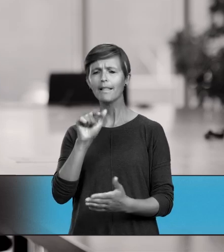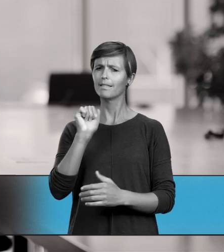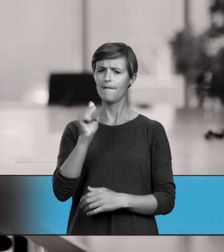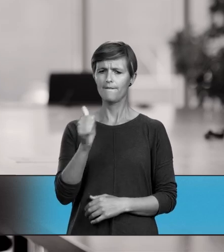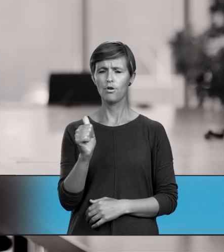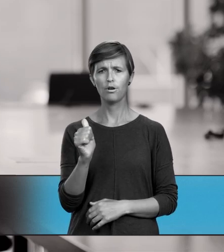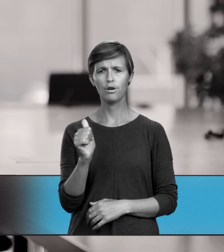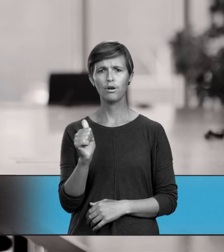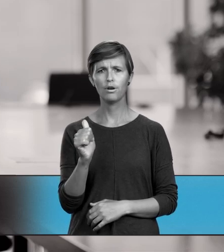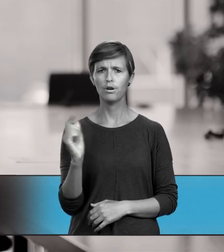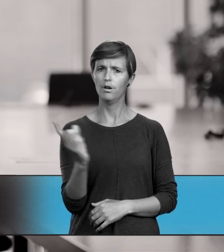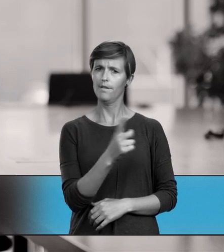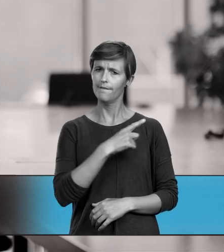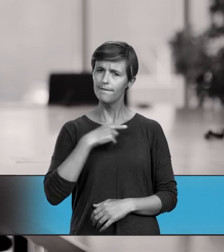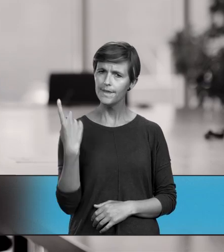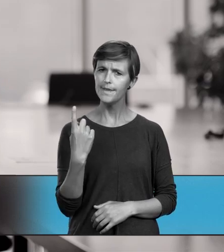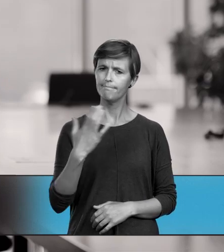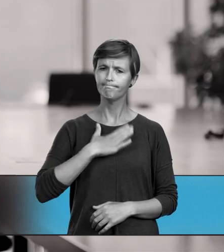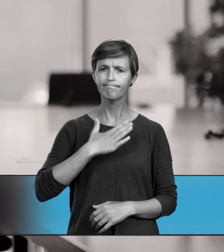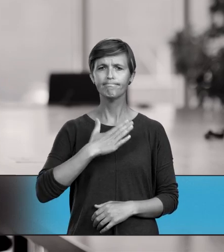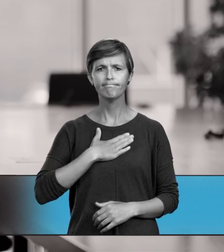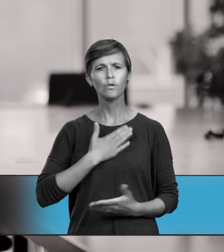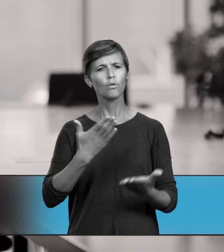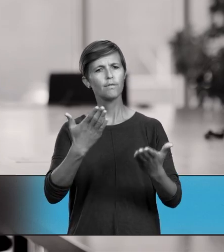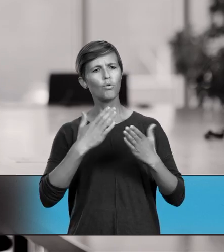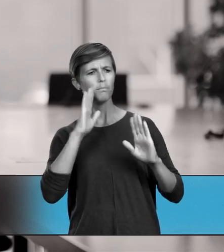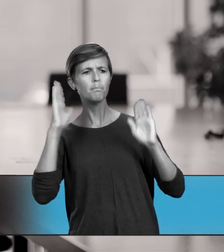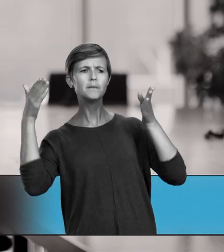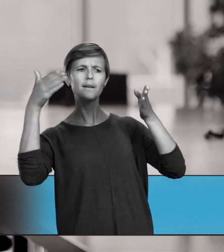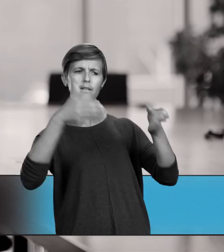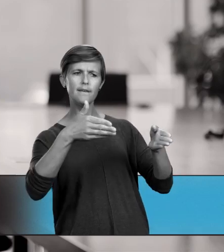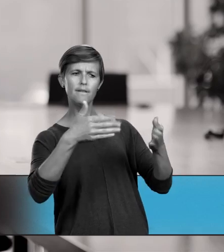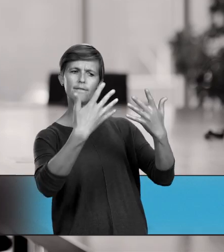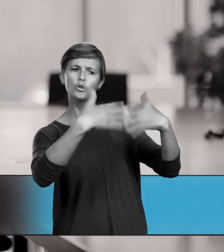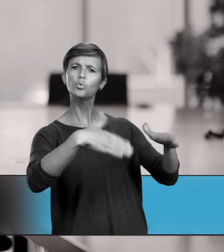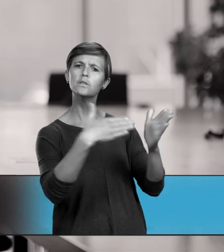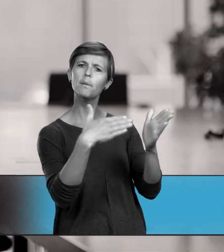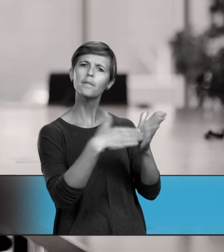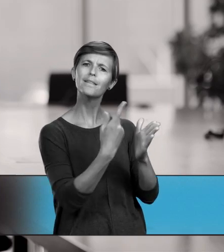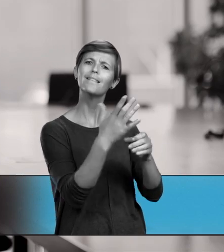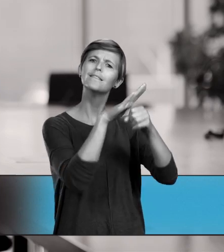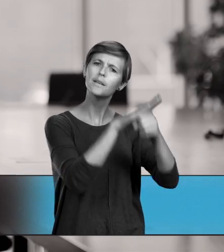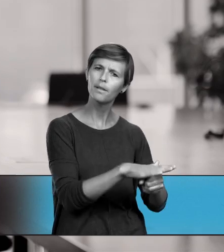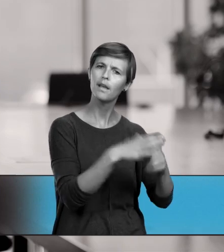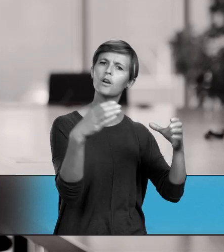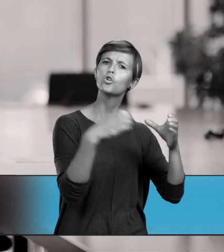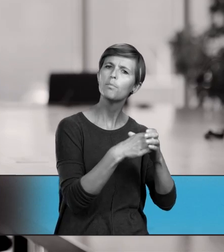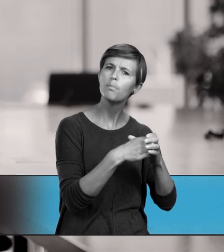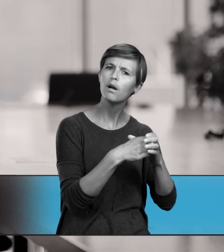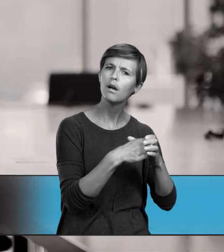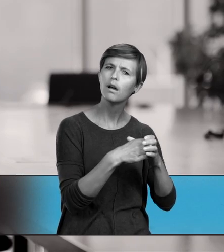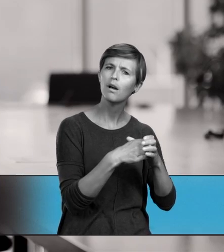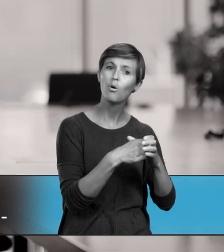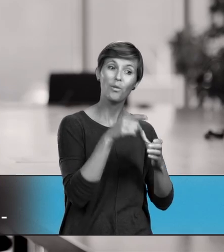Og det er jo opptakten til at vi ønsker å få et perspektiv på at funksjonshemmede er en diskriminert